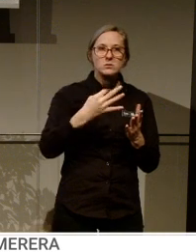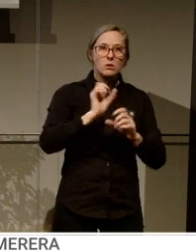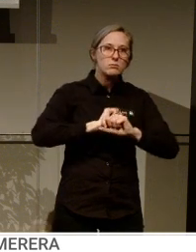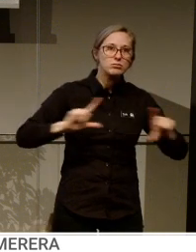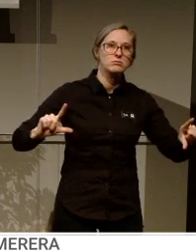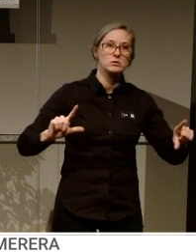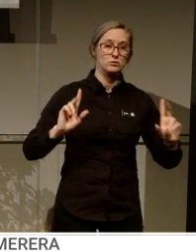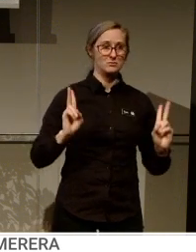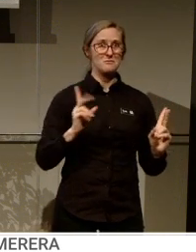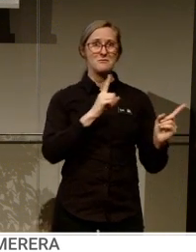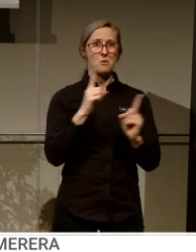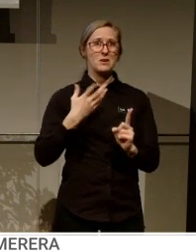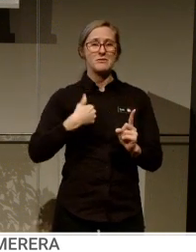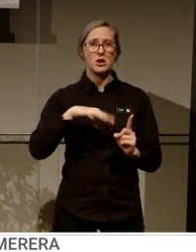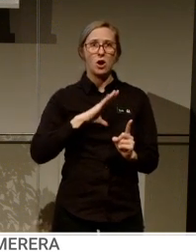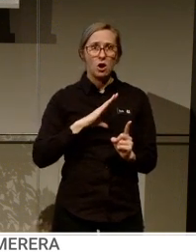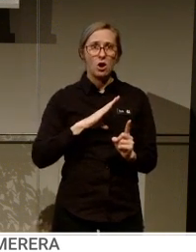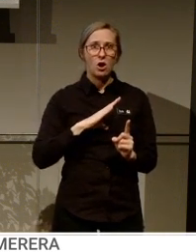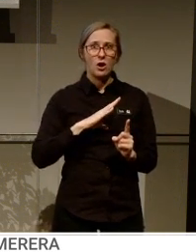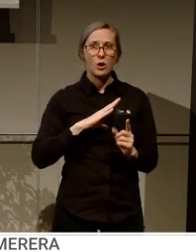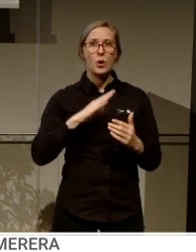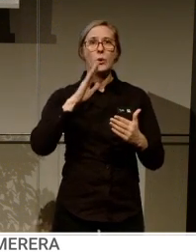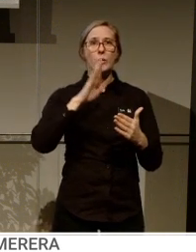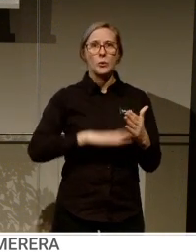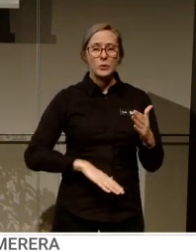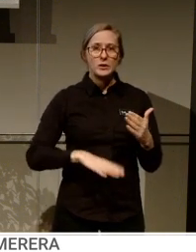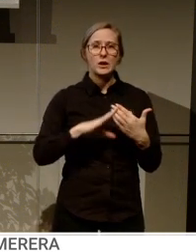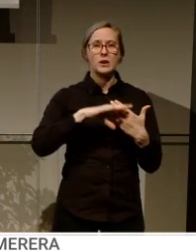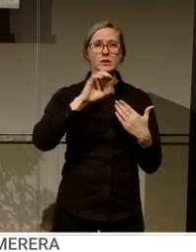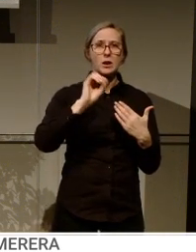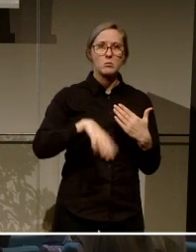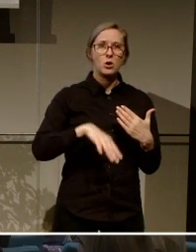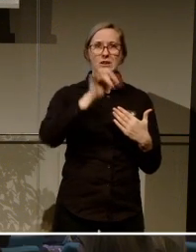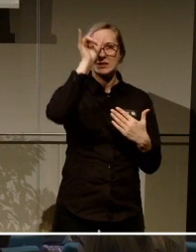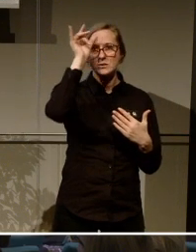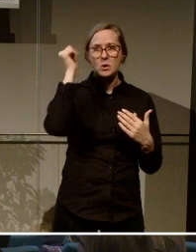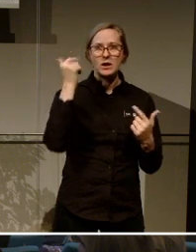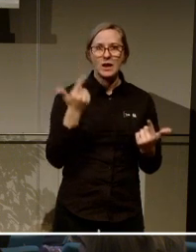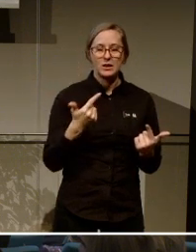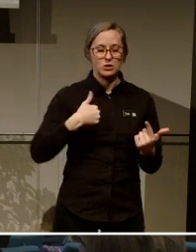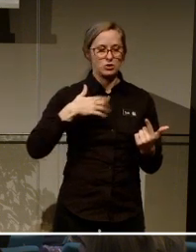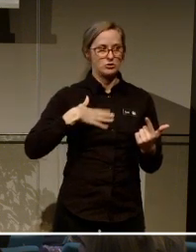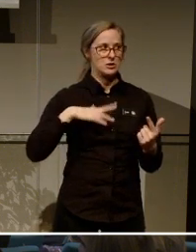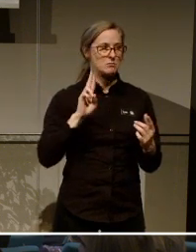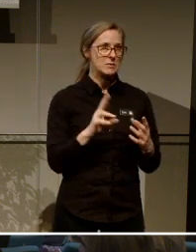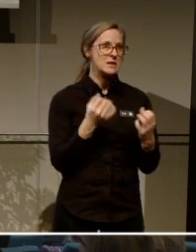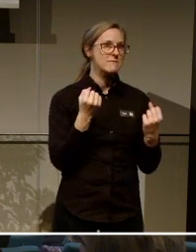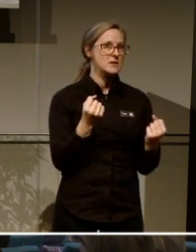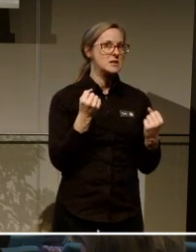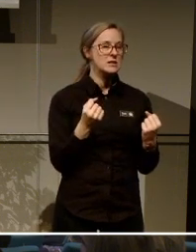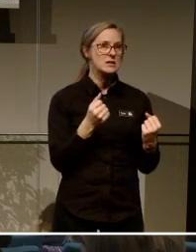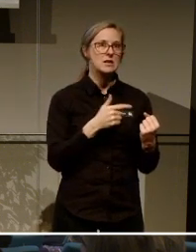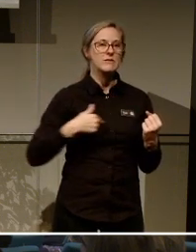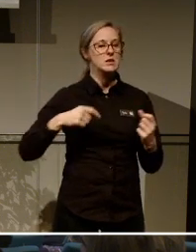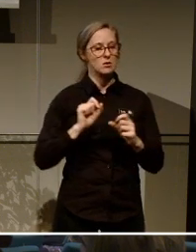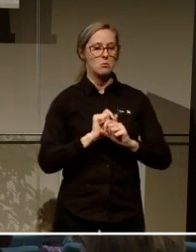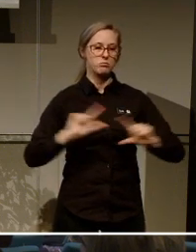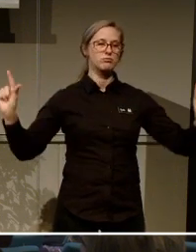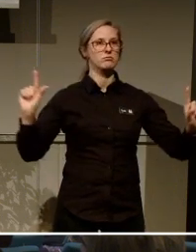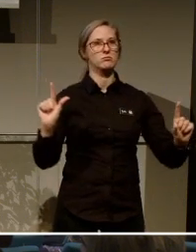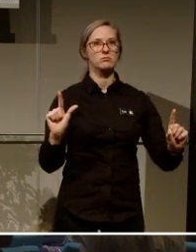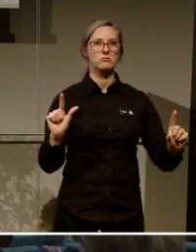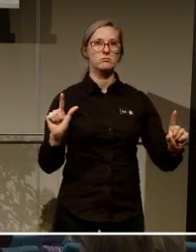av. Utan att göra avkall på komplexitet. Något som jag tycker är superviktigt. Vi vill inte bara kasta ut en grej på